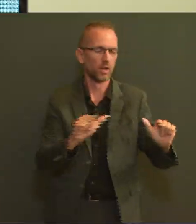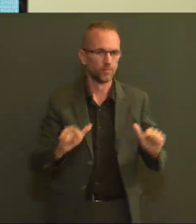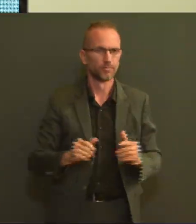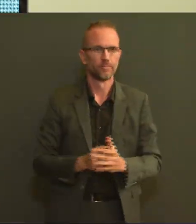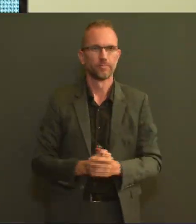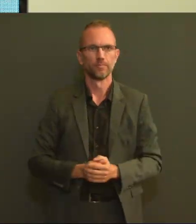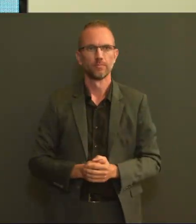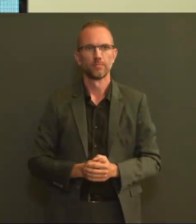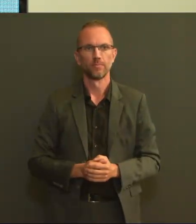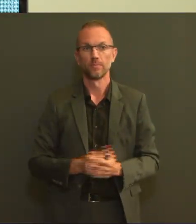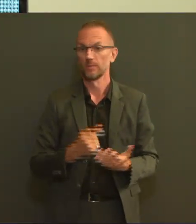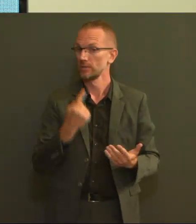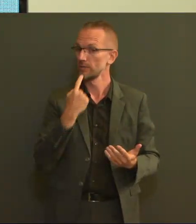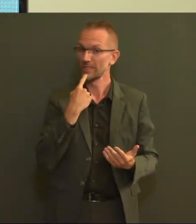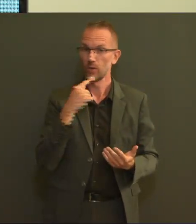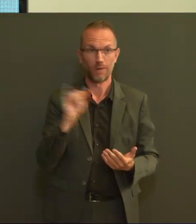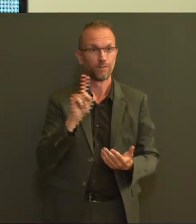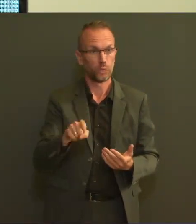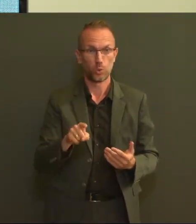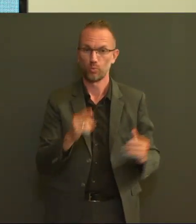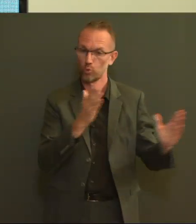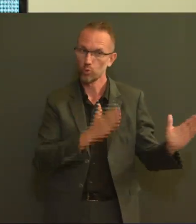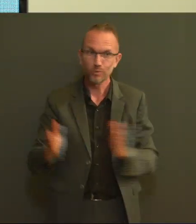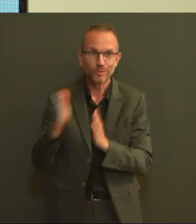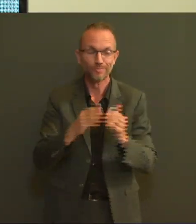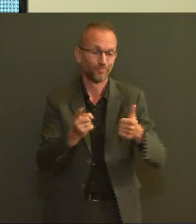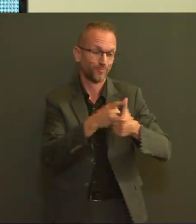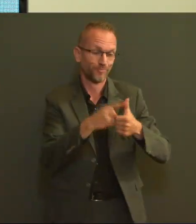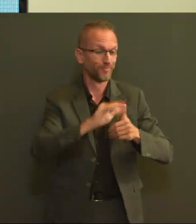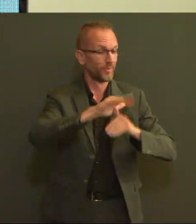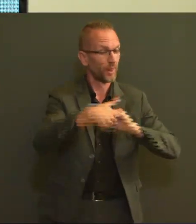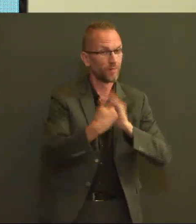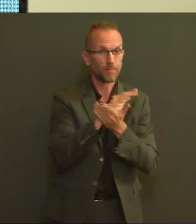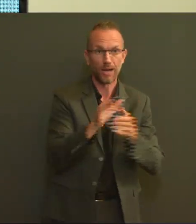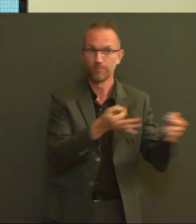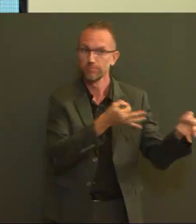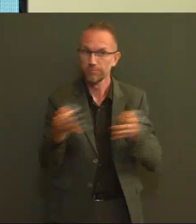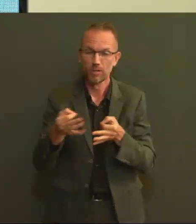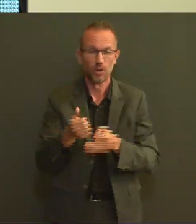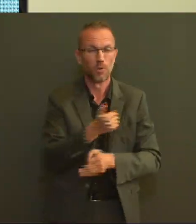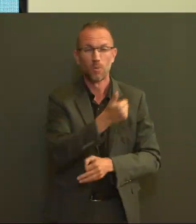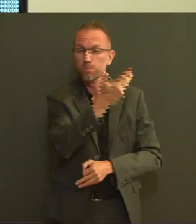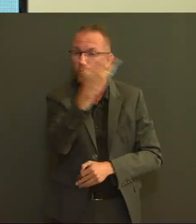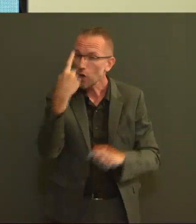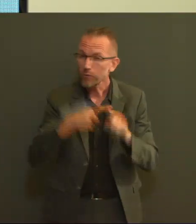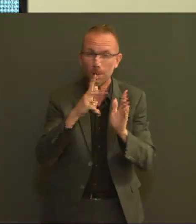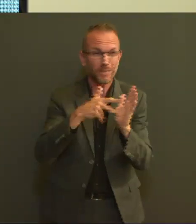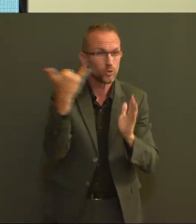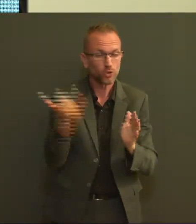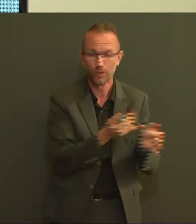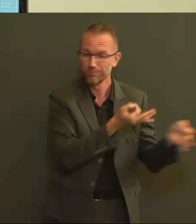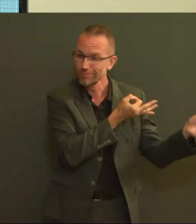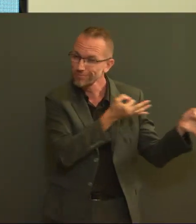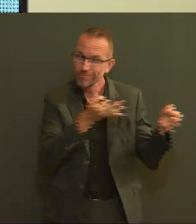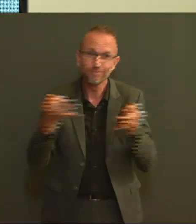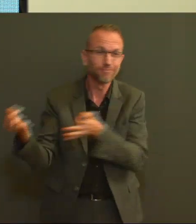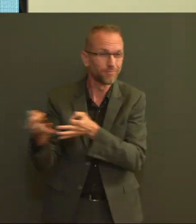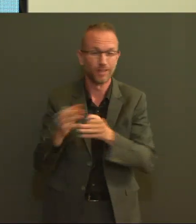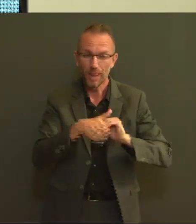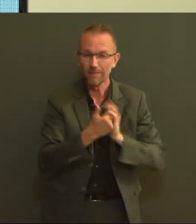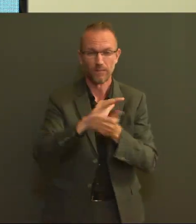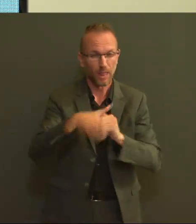mains soigneusement plusieurs fois par jour, surtout si on a touché des objets. Pensez au nombre de fois où vous